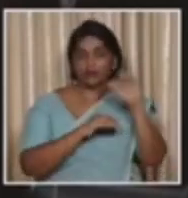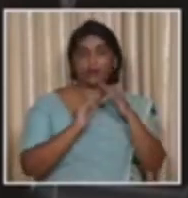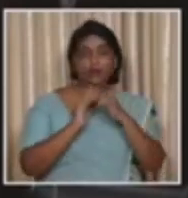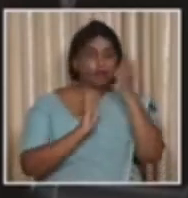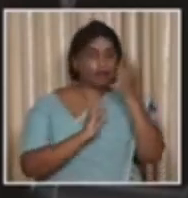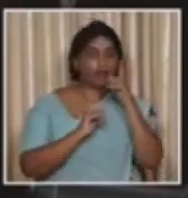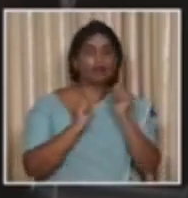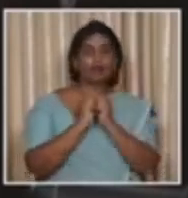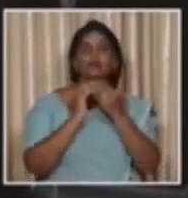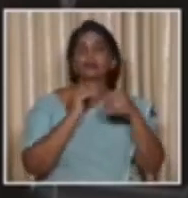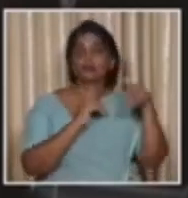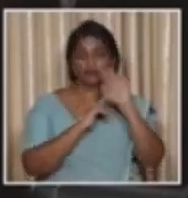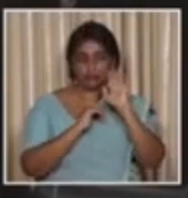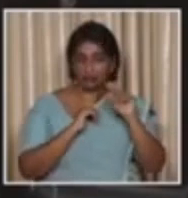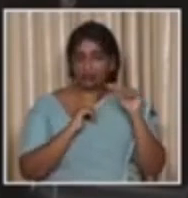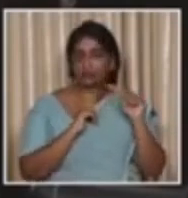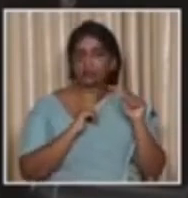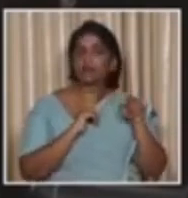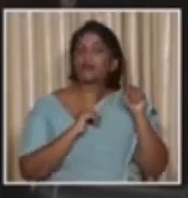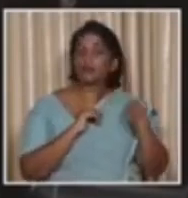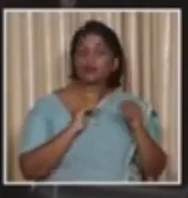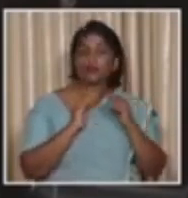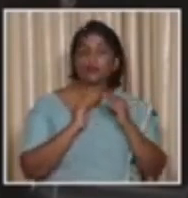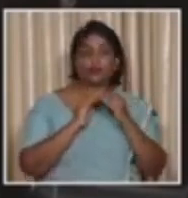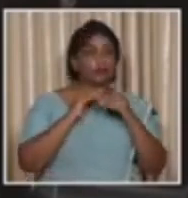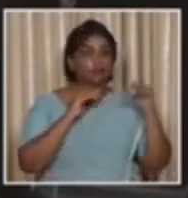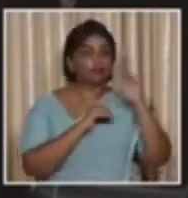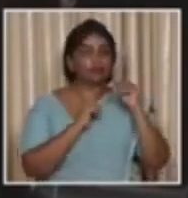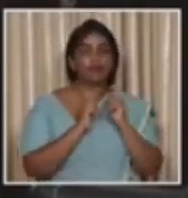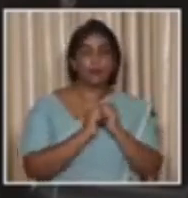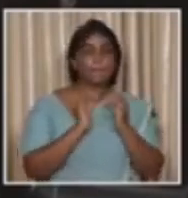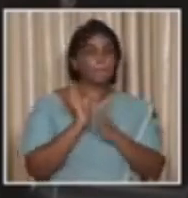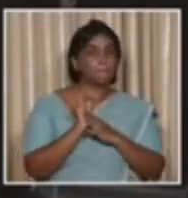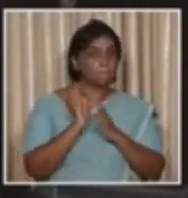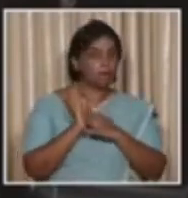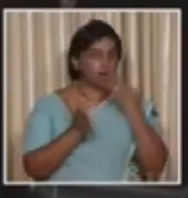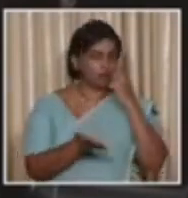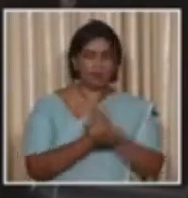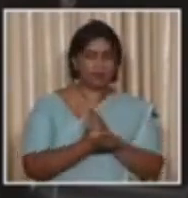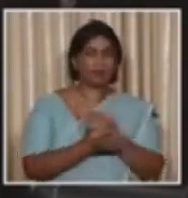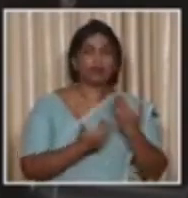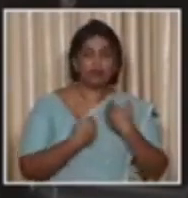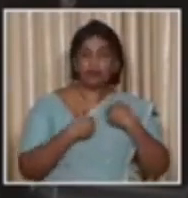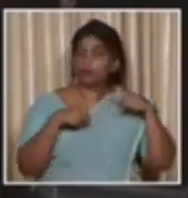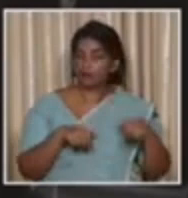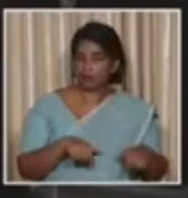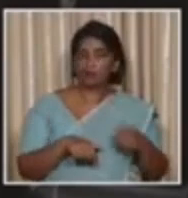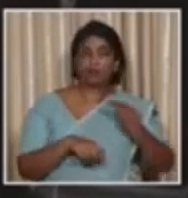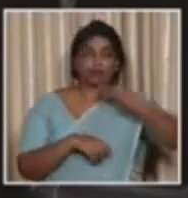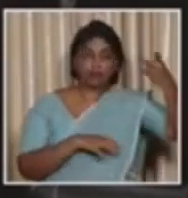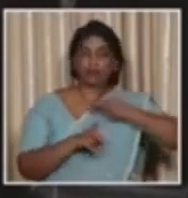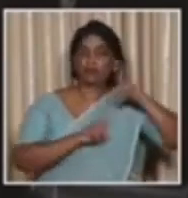කියන තනතුරට තමයි යන්නේ. එතකොට ඇඩ්වාන්ස් හවුස් කීපර් මොකද අපි මාර්තු මාසයෙන් එතන නතර කරේ. අපි දැනට